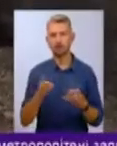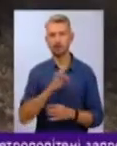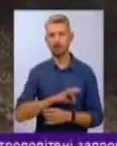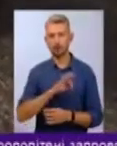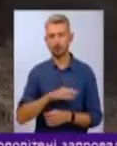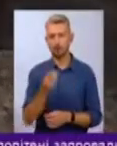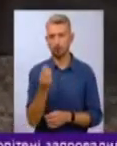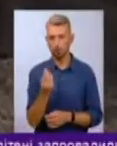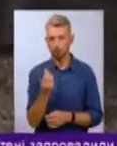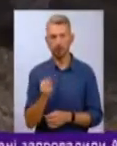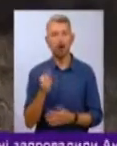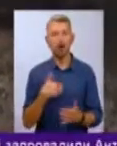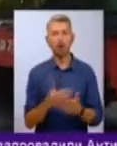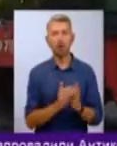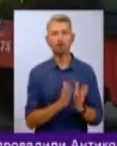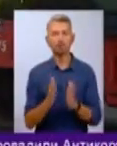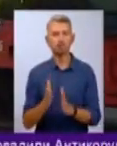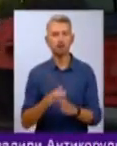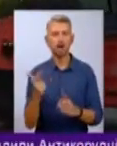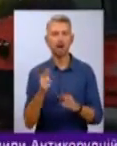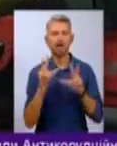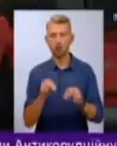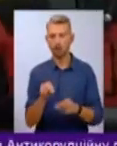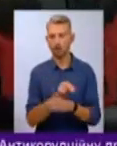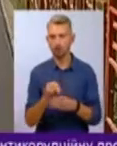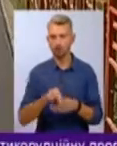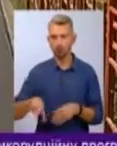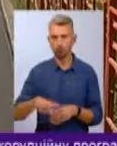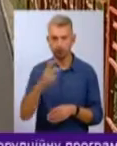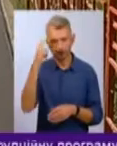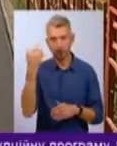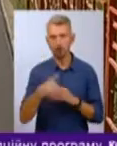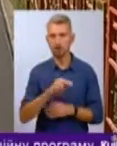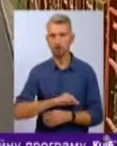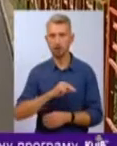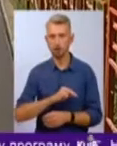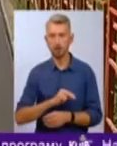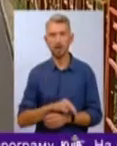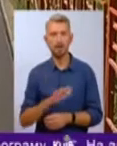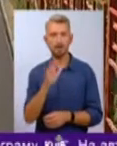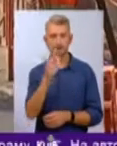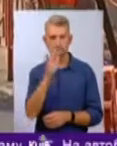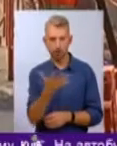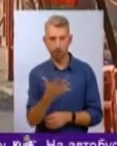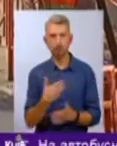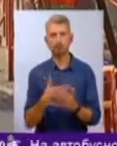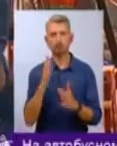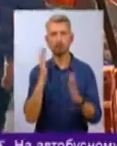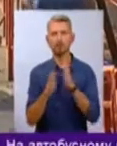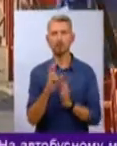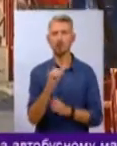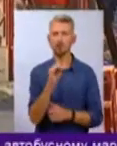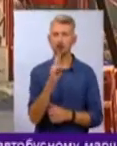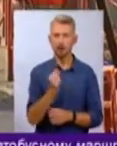використання коштів. А от механізм гарантійного ремонту автошляхів у Києві вже працює 5-й рік поспіль. Скажімо, на проспекті Бажана